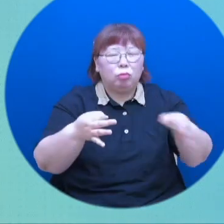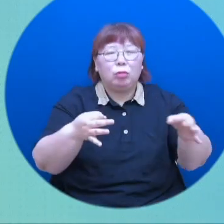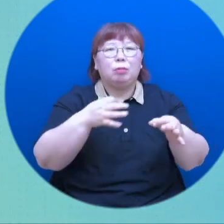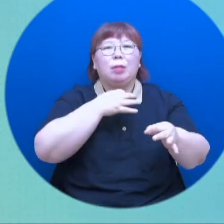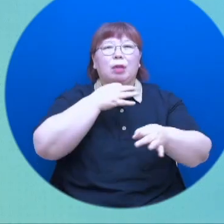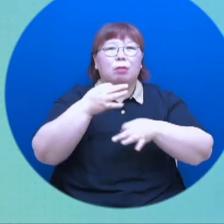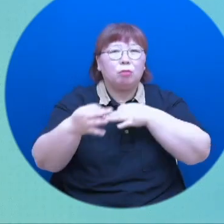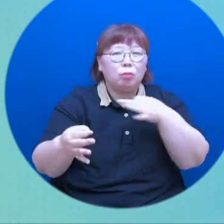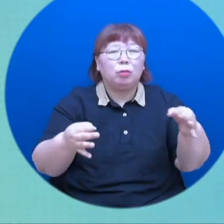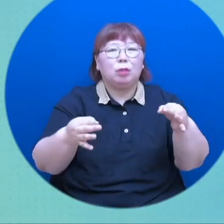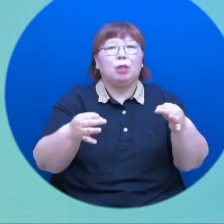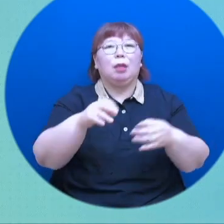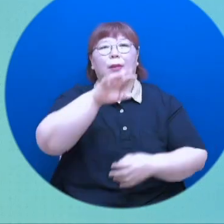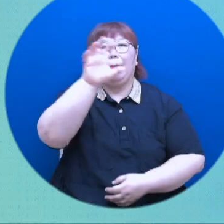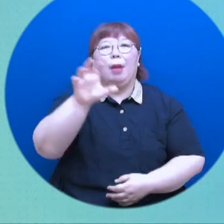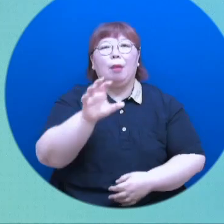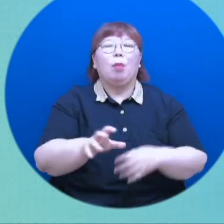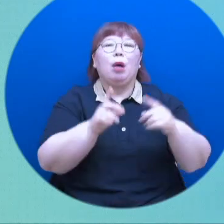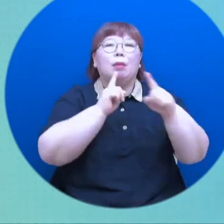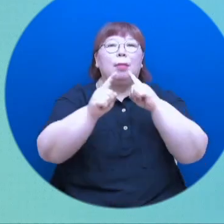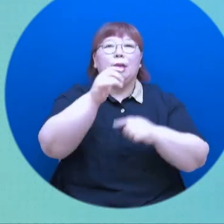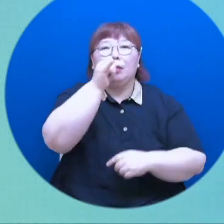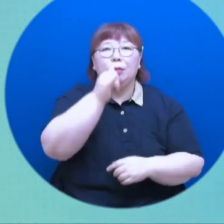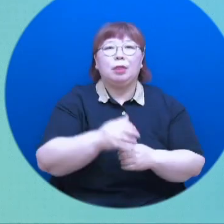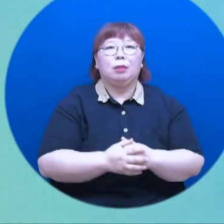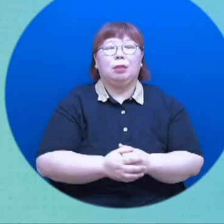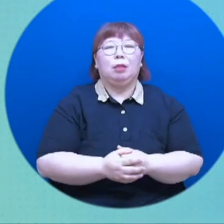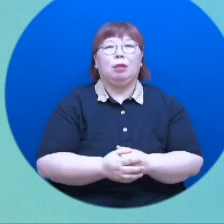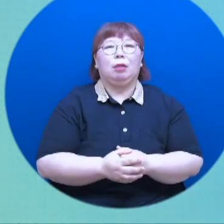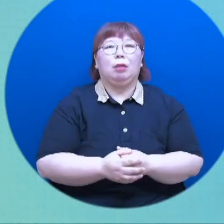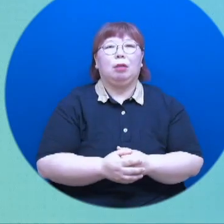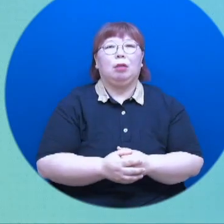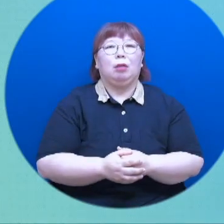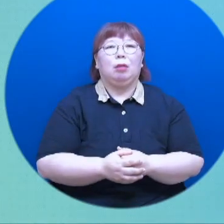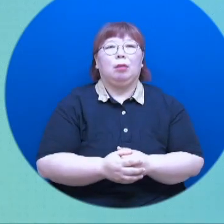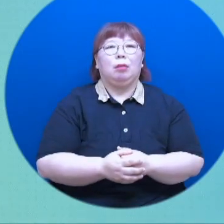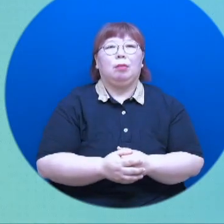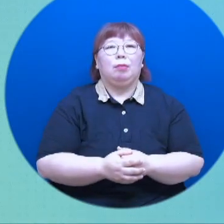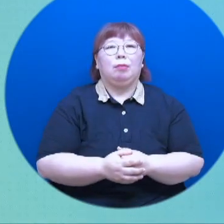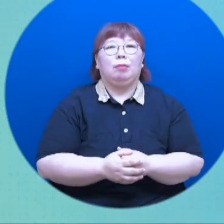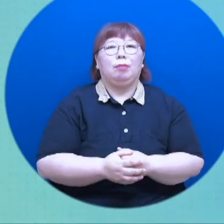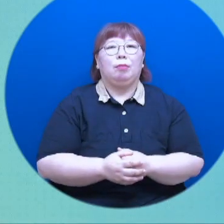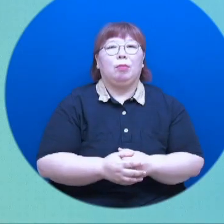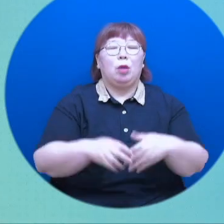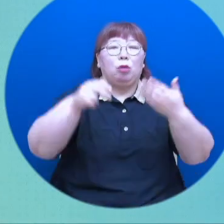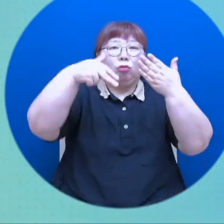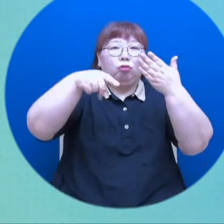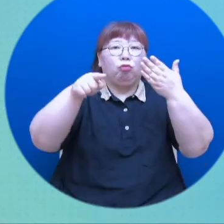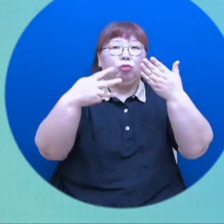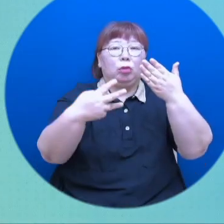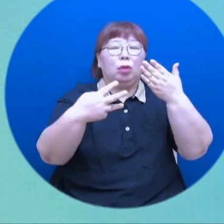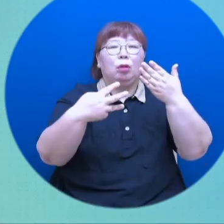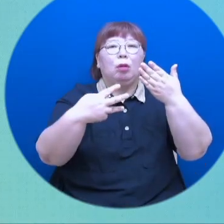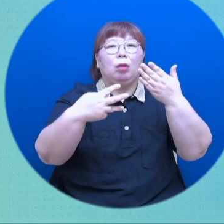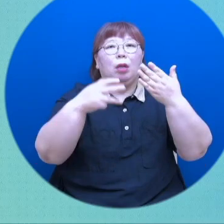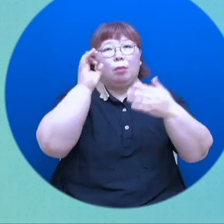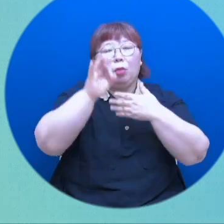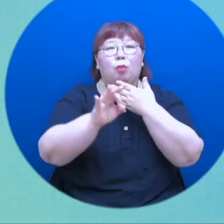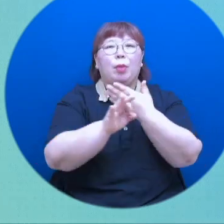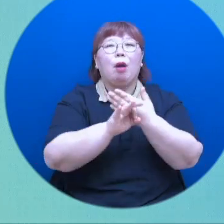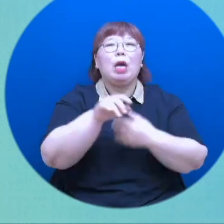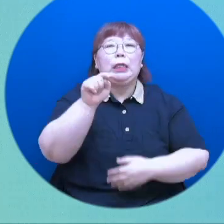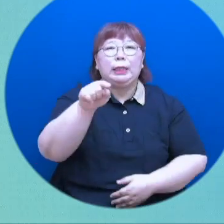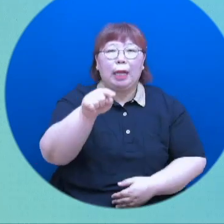반복하는 말씀을 쓰고 있어요. 이 말씀과 동호어로 사용된 것이 본문 9절이잖아요. 그가